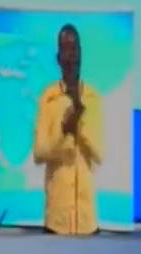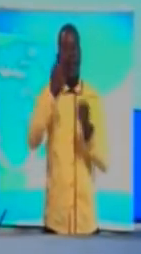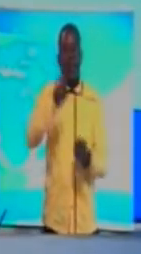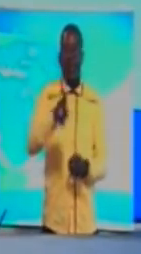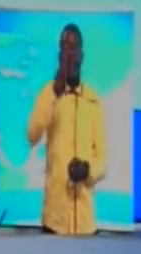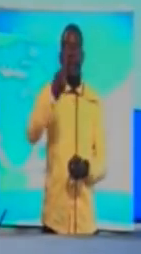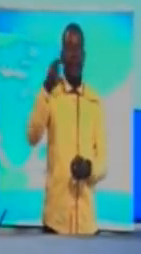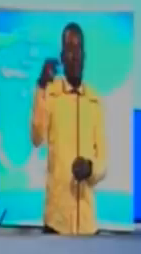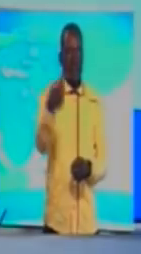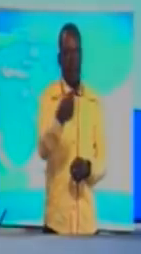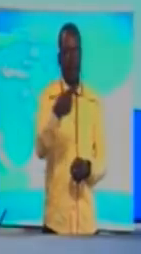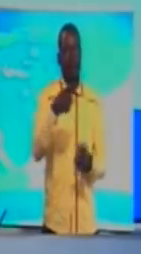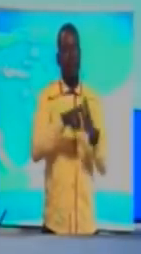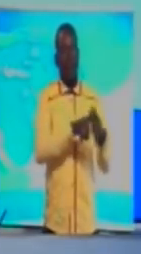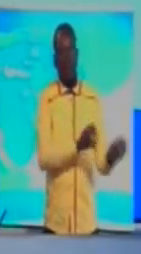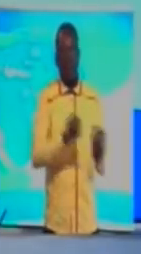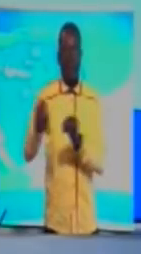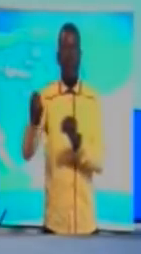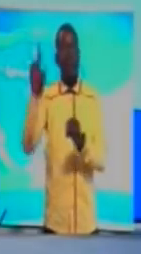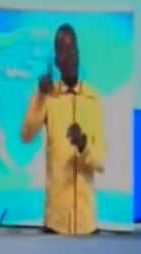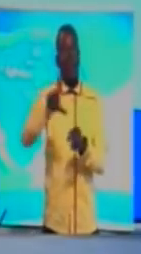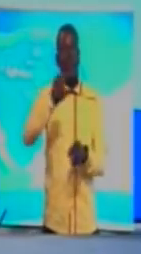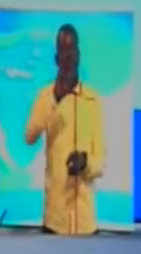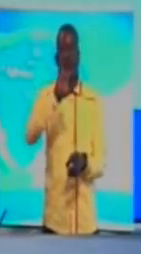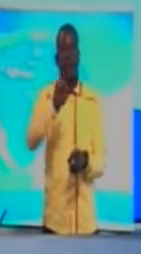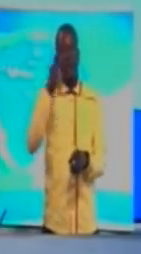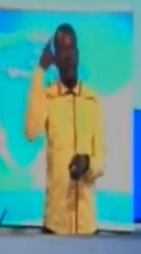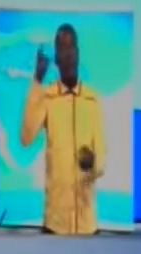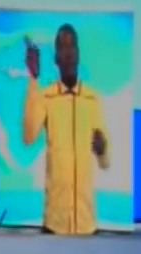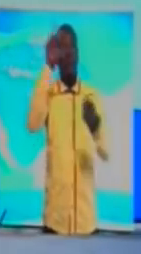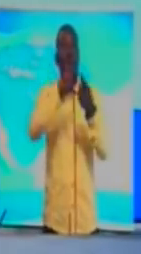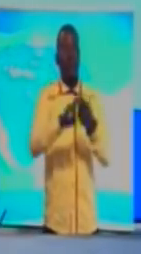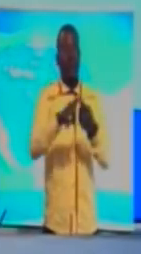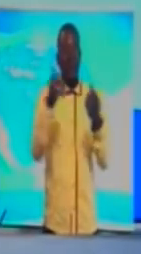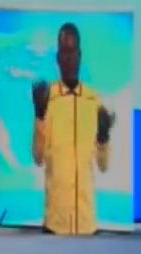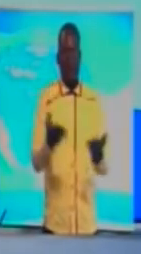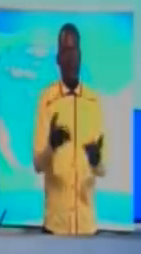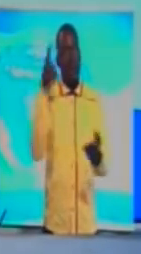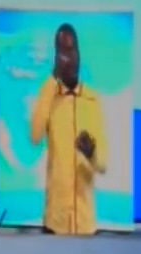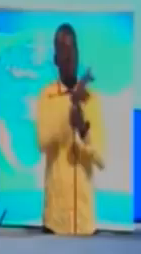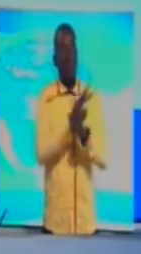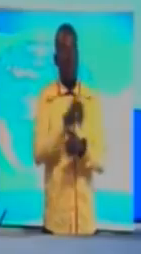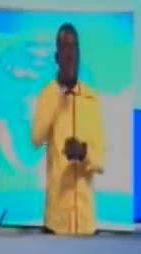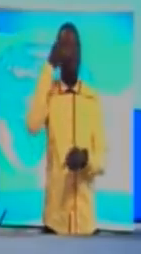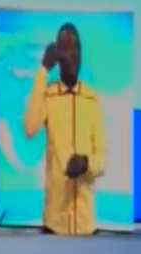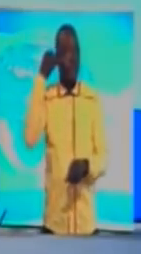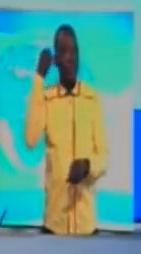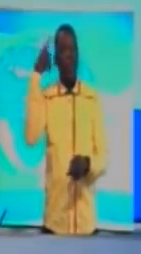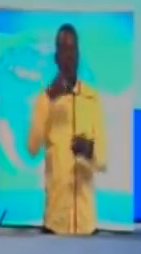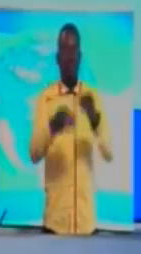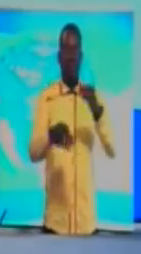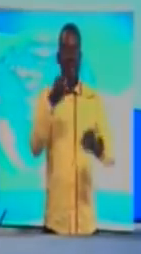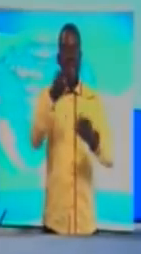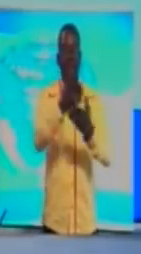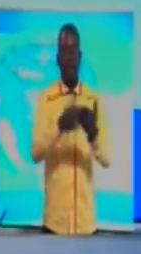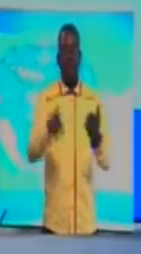Renault Nissan s'est enfui au Liban. Il était jusque-là assigné à résidence au Japon, où il devrait être jugé à